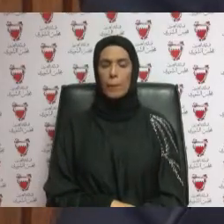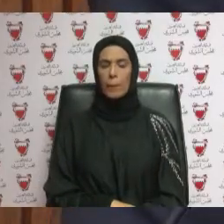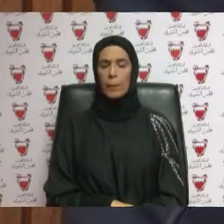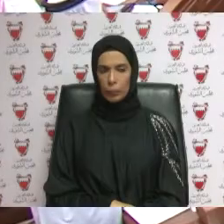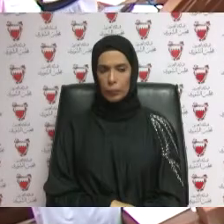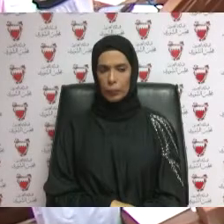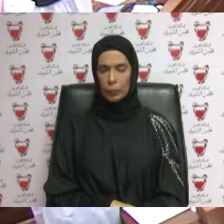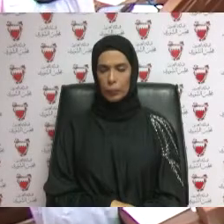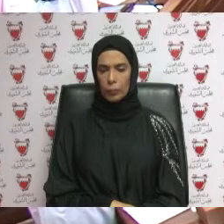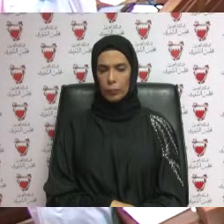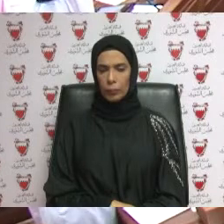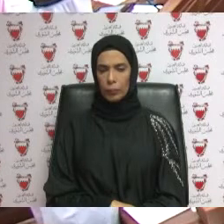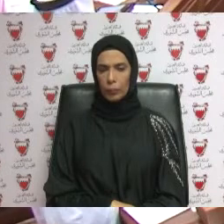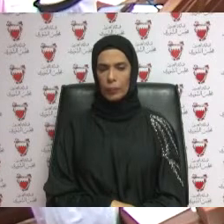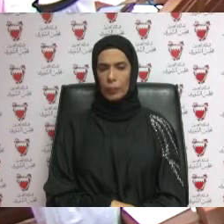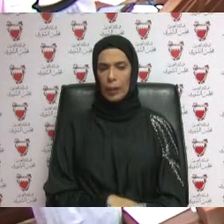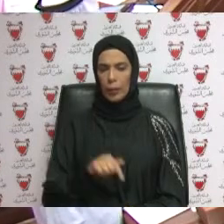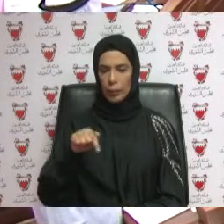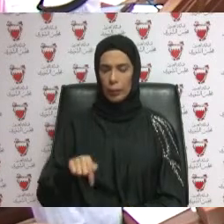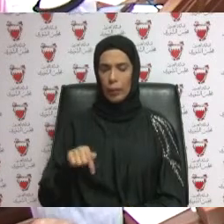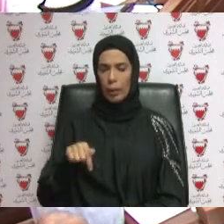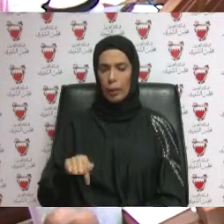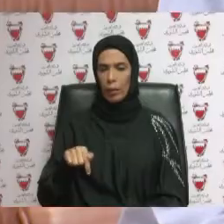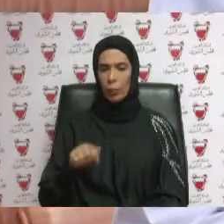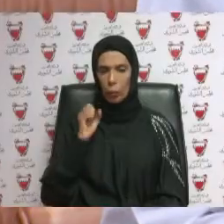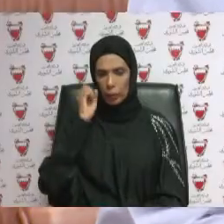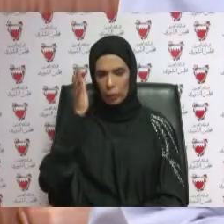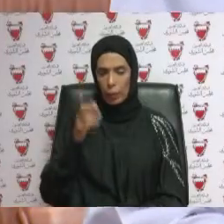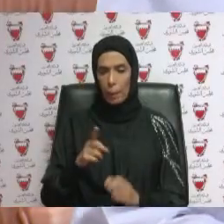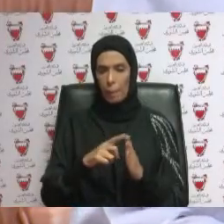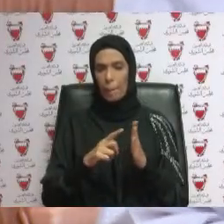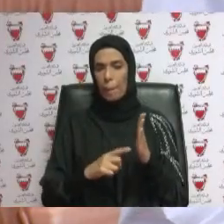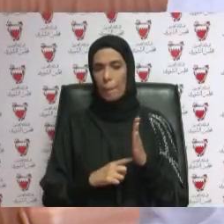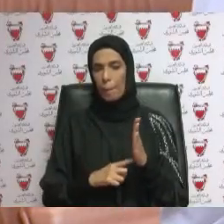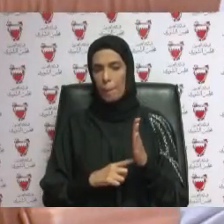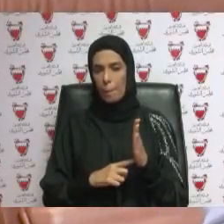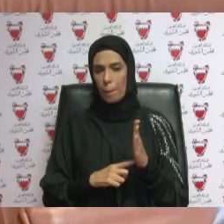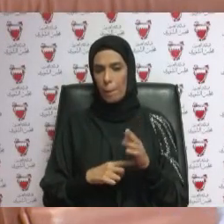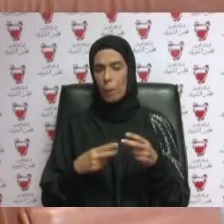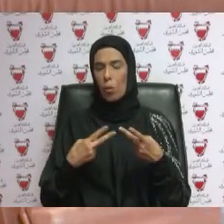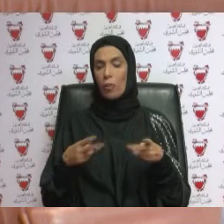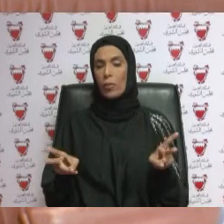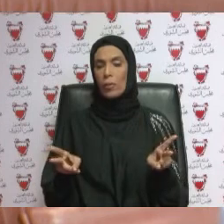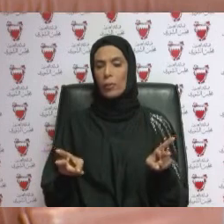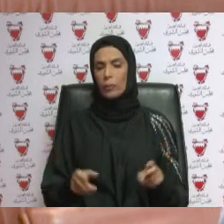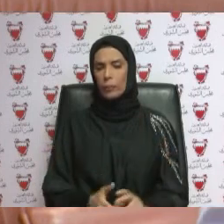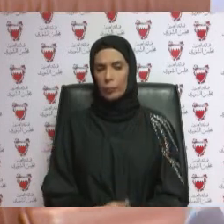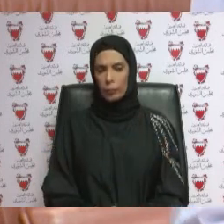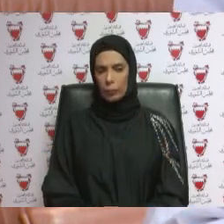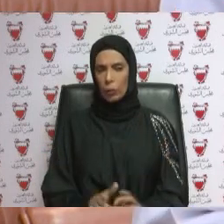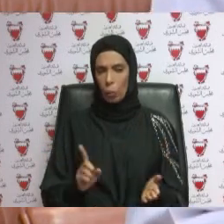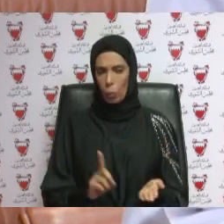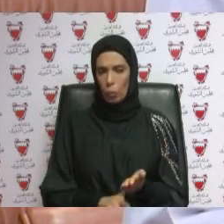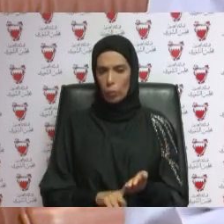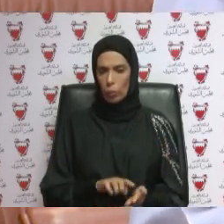سرحان تفضل. نحن الآن أمام اقتراح بقانون الموافقة عليه واجب